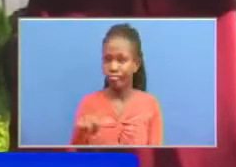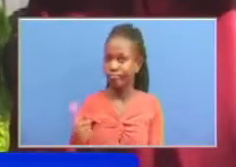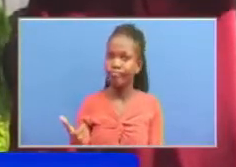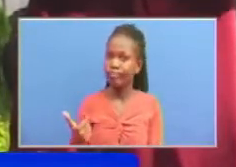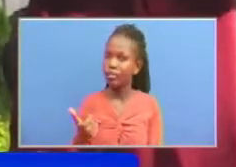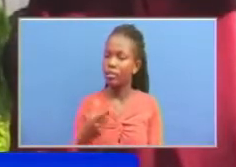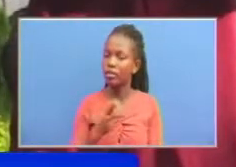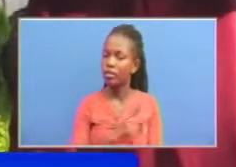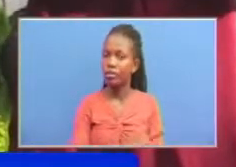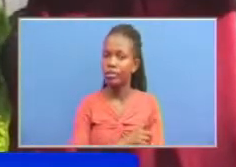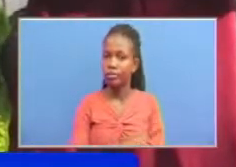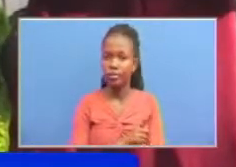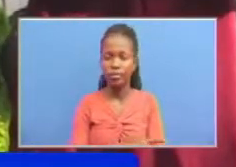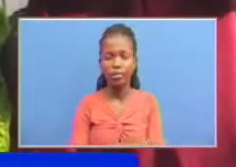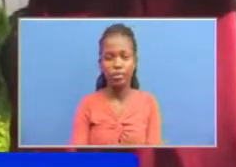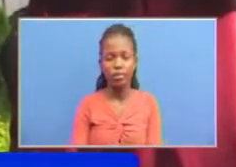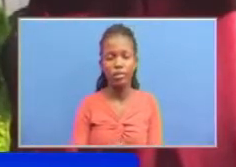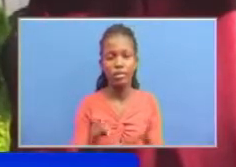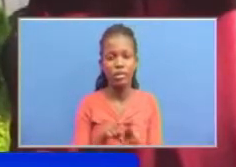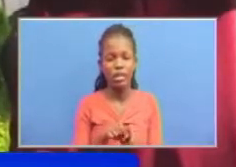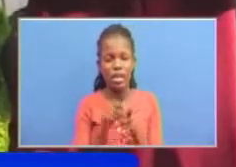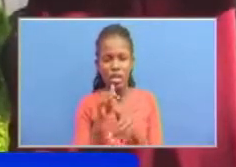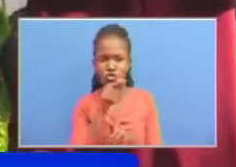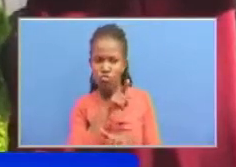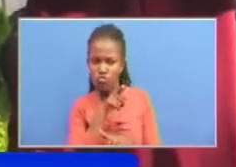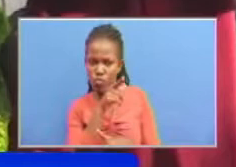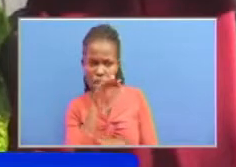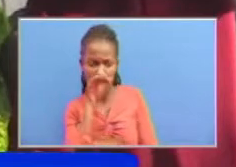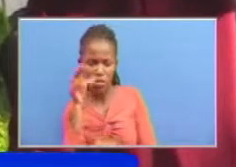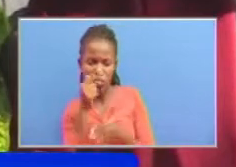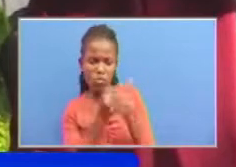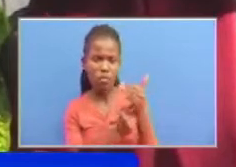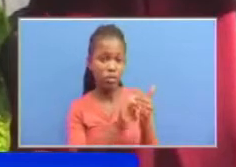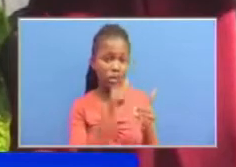langi ni mwangulia uvo wa